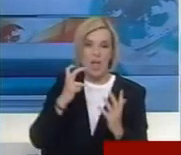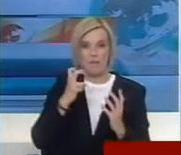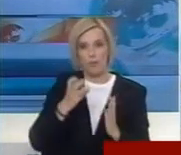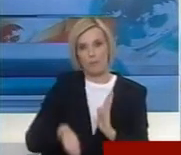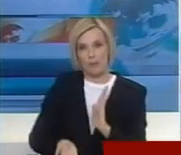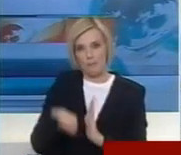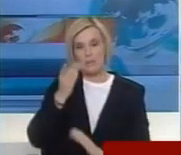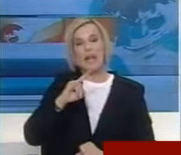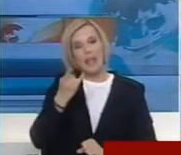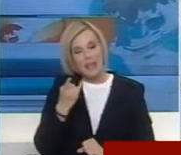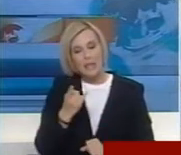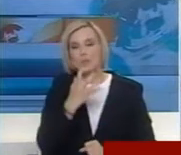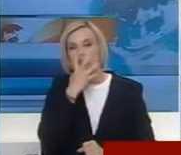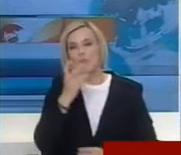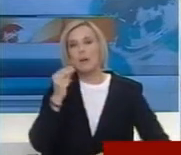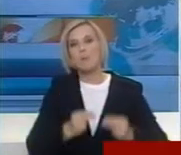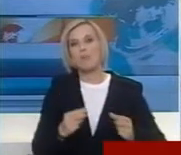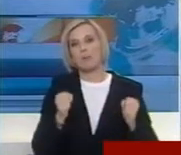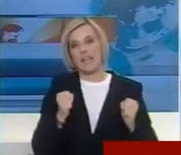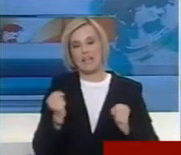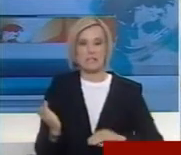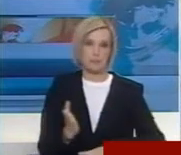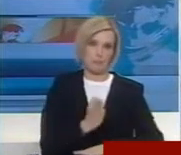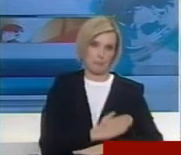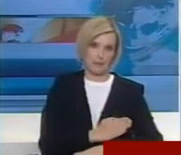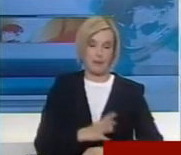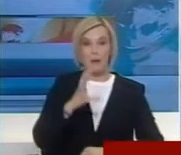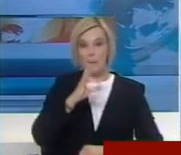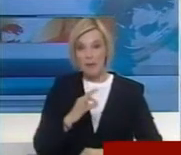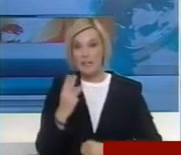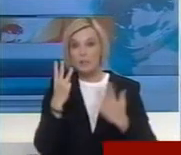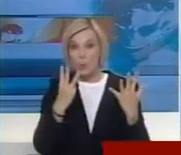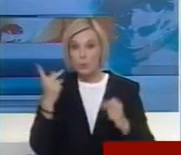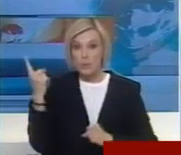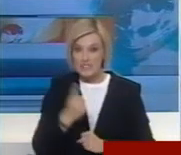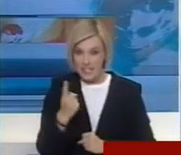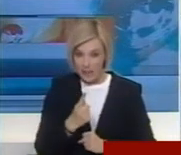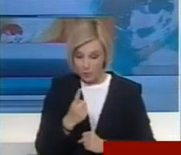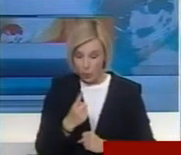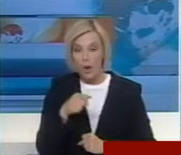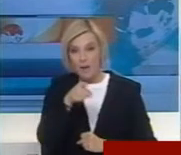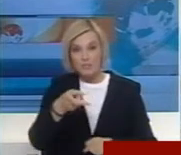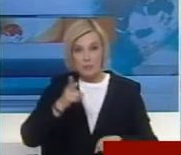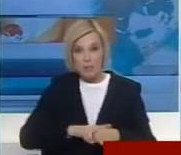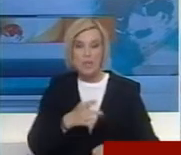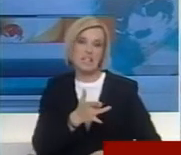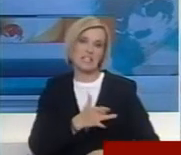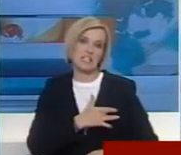με σοβαρά υποκείμενα νοσήματα, 58% με καρδιαγγειακό νόσημα. Έχουν διενεργηθεί